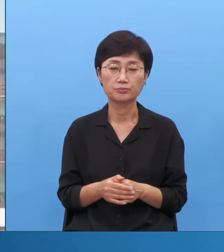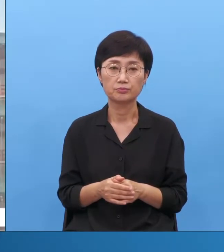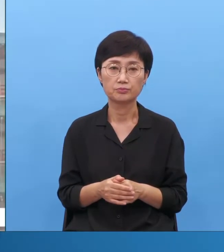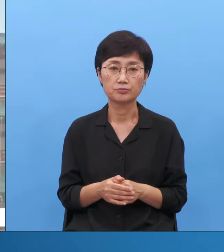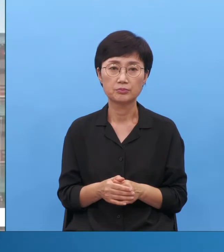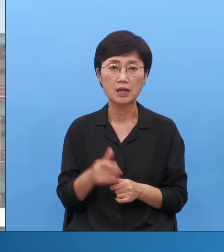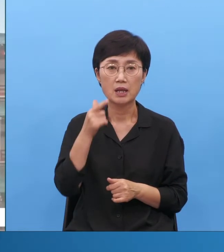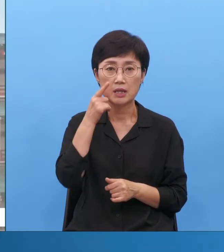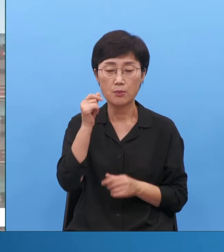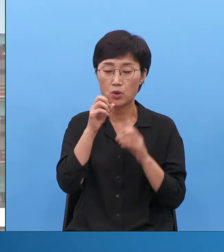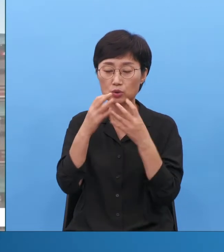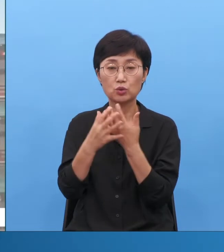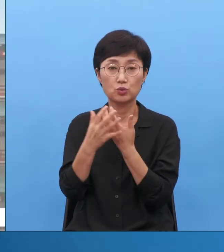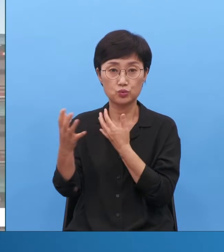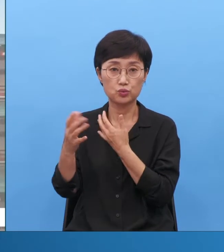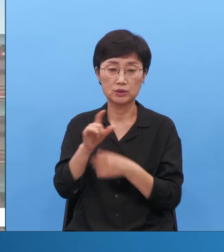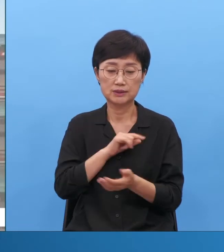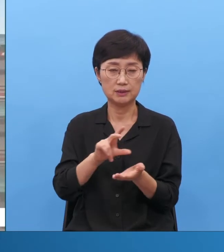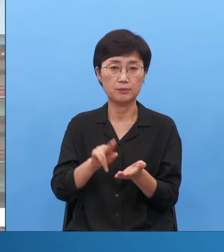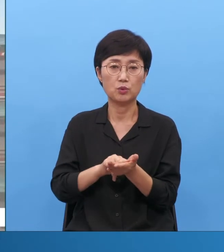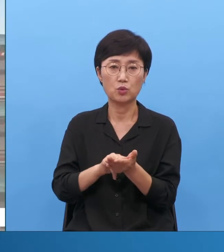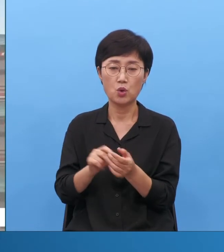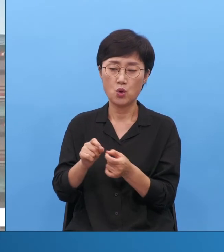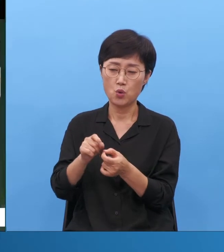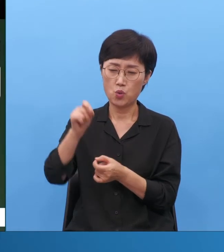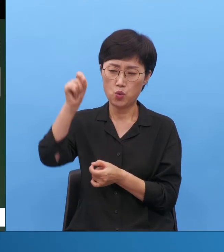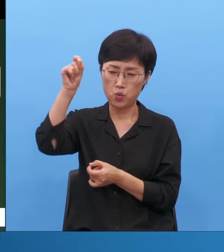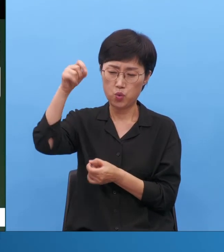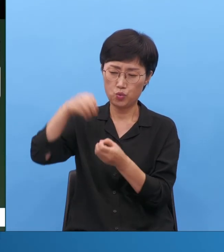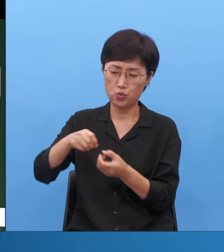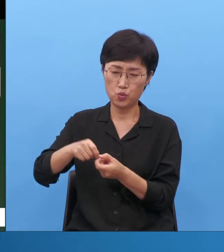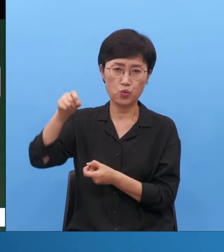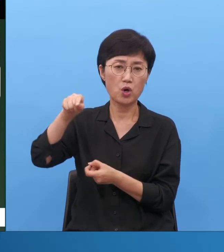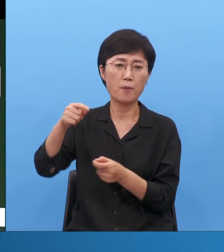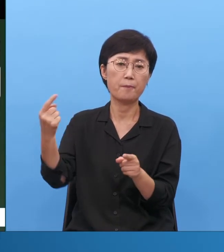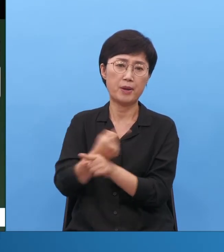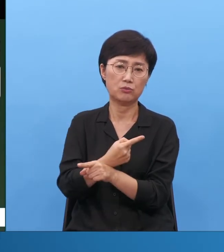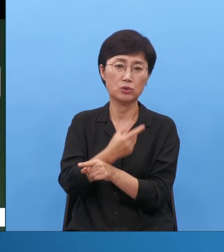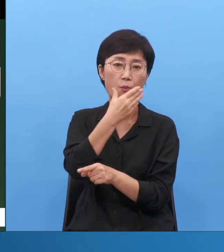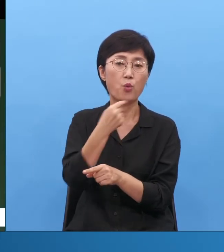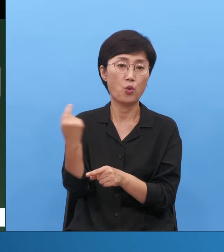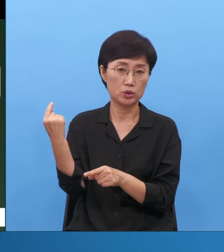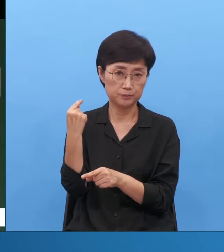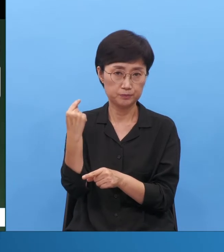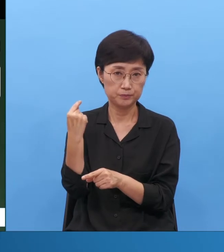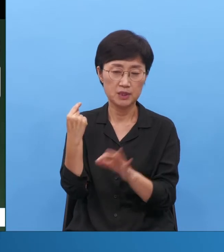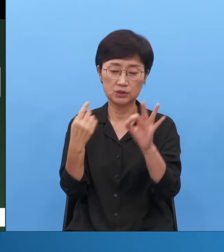일본 전도집회가 오래된 거 바꾸는 복음이란 주제로 오는 10월 4일부터 이틀간